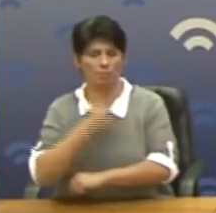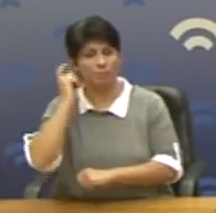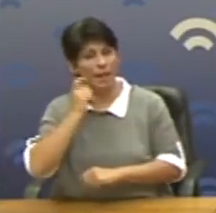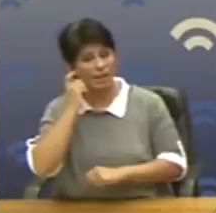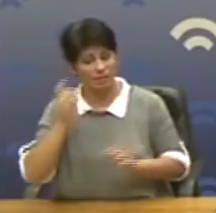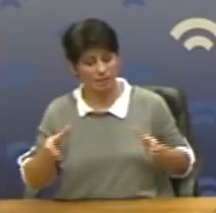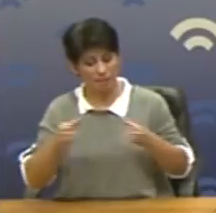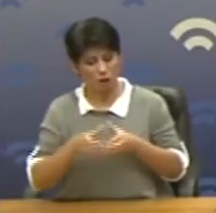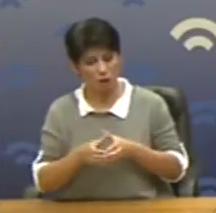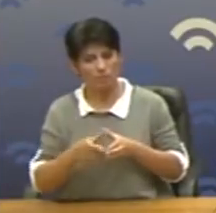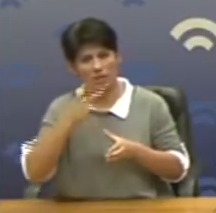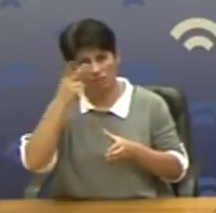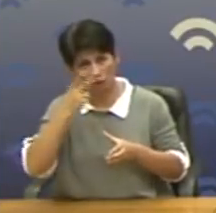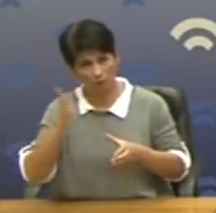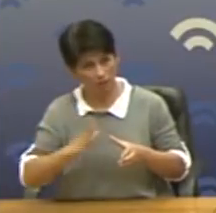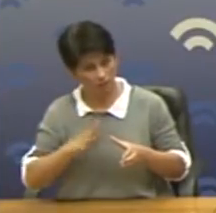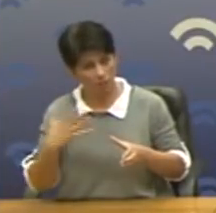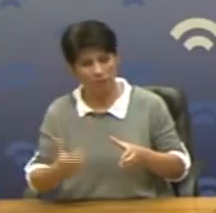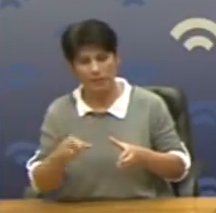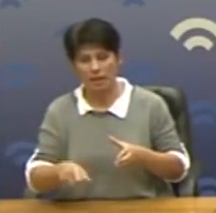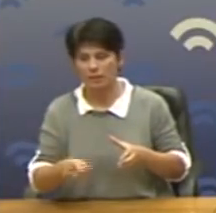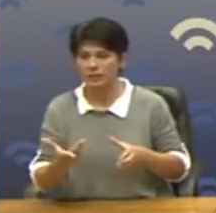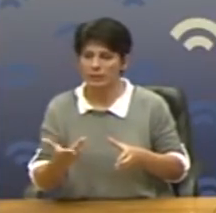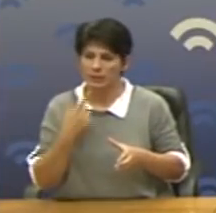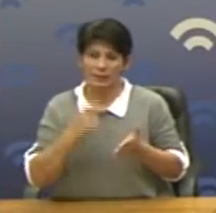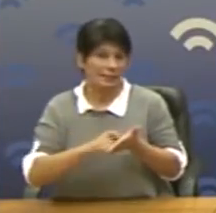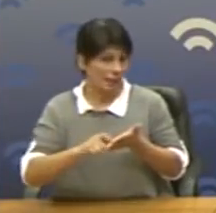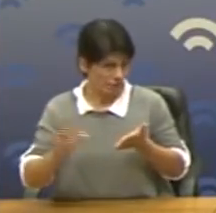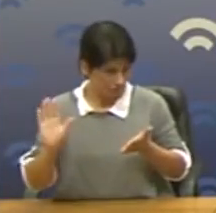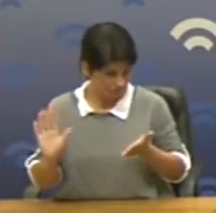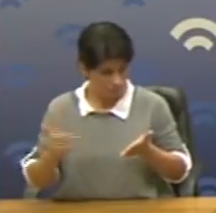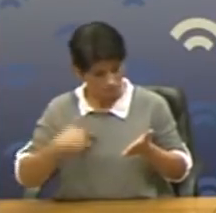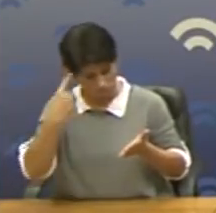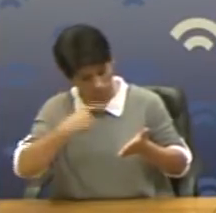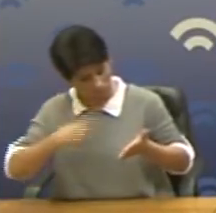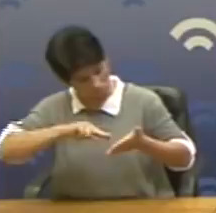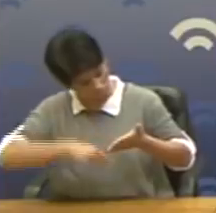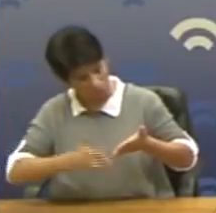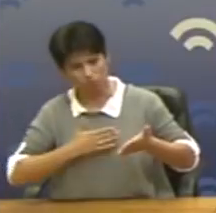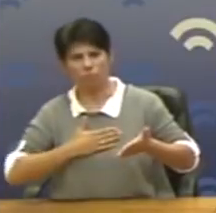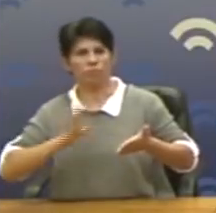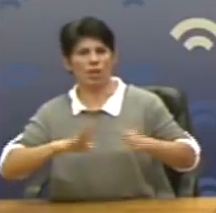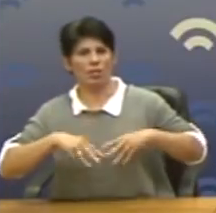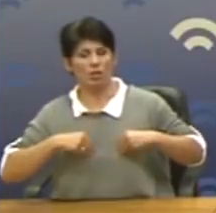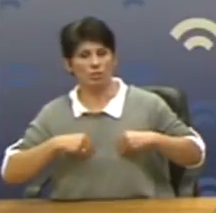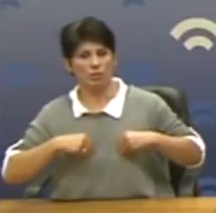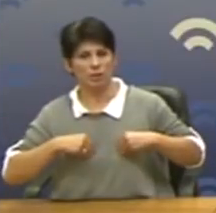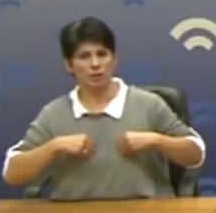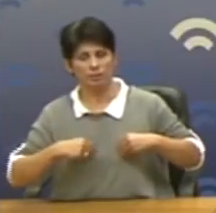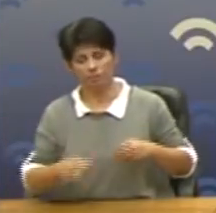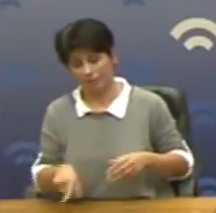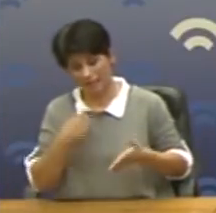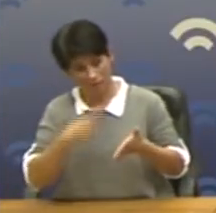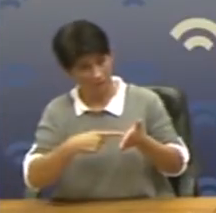Δικαιώματα του Ανθρώπου έχει την εξής αναφορά, την οποία προσυπογράφουμε. Τα παραπάνω σημεία,